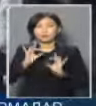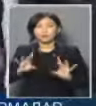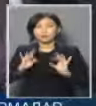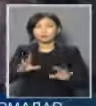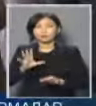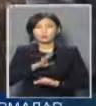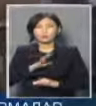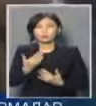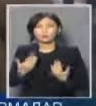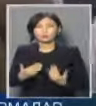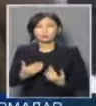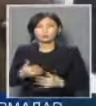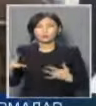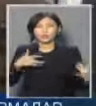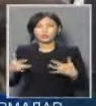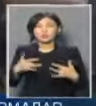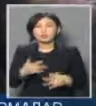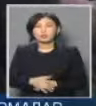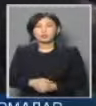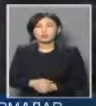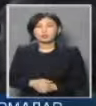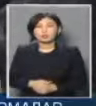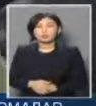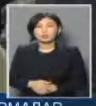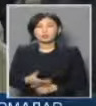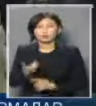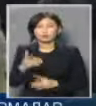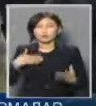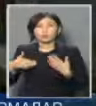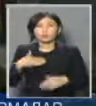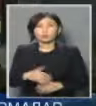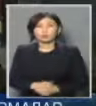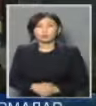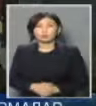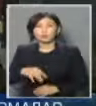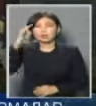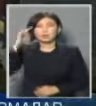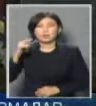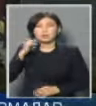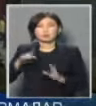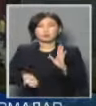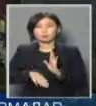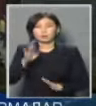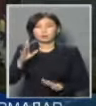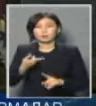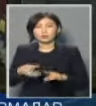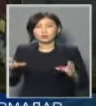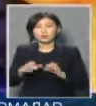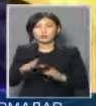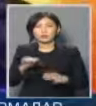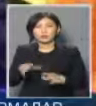түсіндіріп отыр. Мінекей бүгінгі концерттің сондай қуанышымыз біз. Қазақтың рухын көтерген Сармат ансамбілі